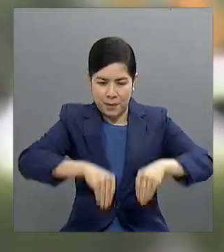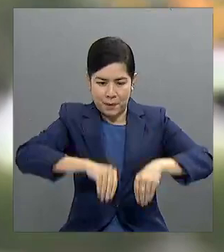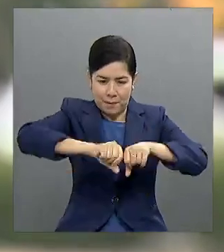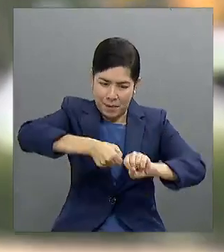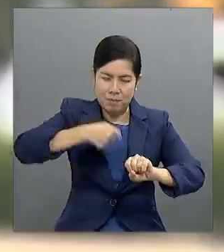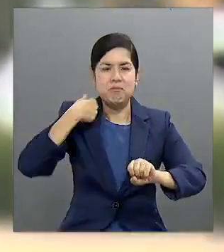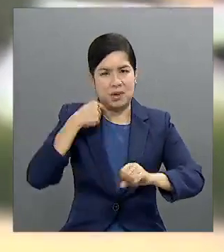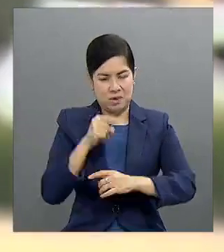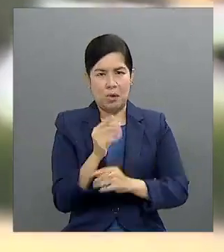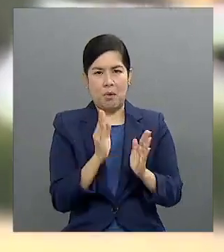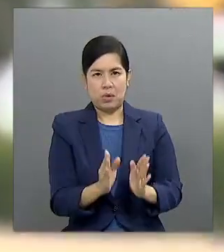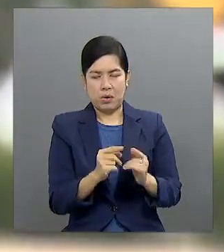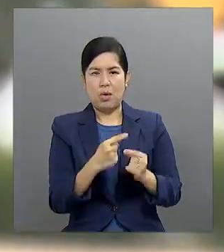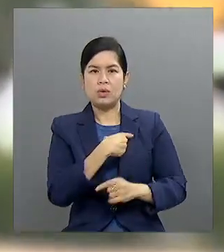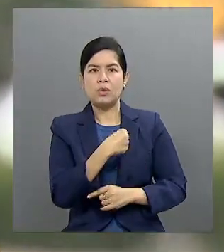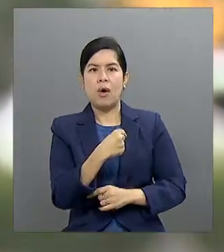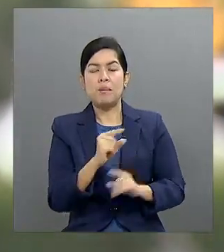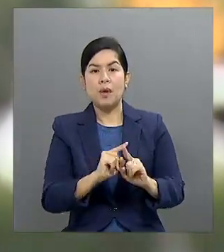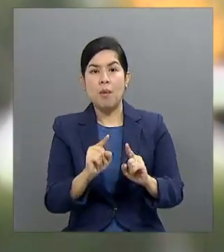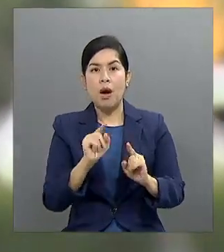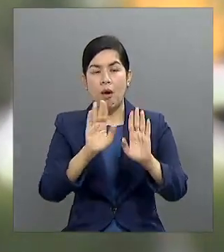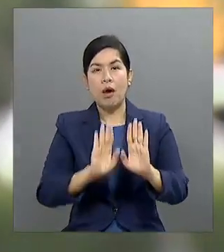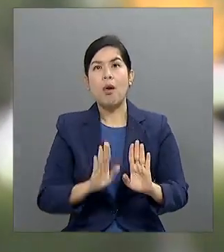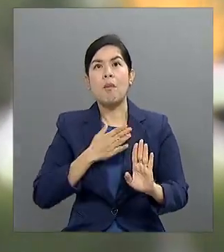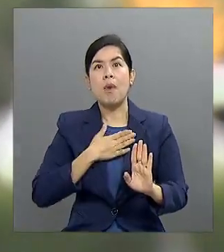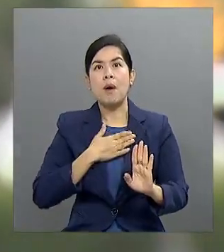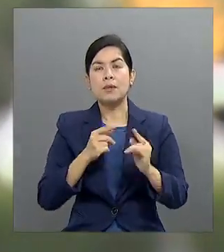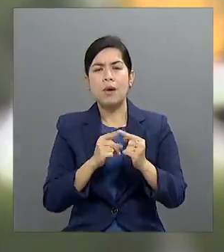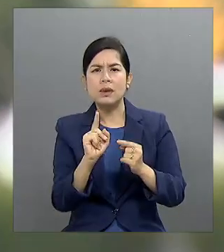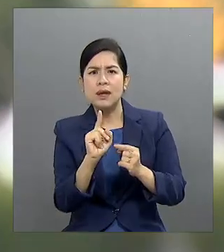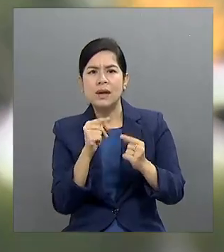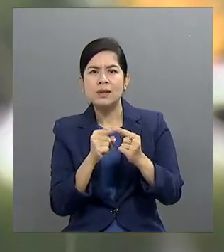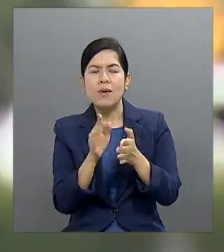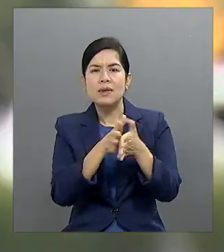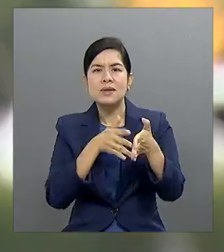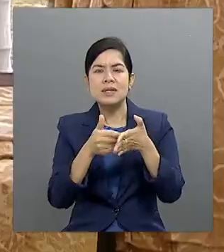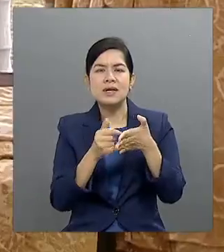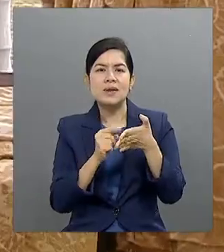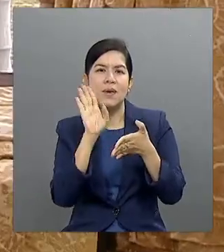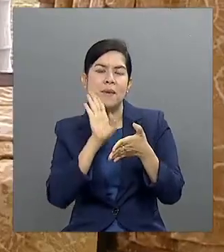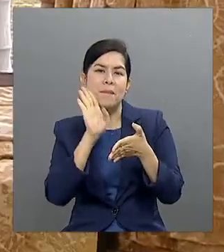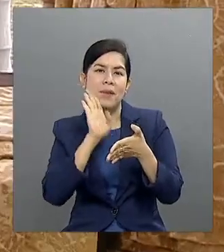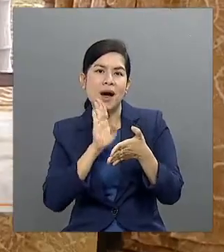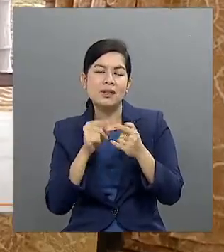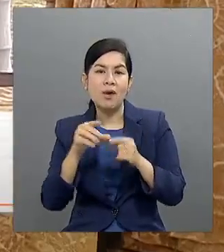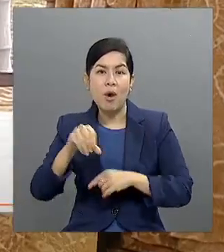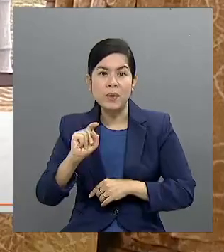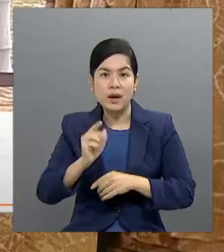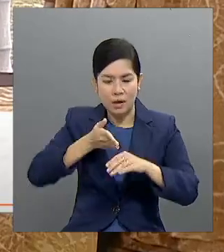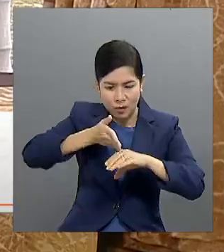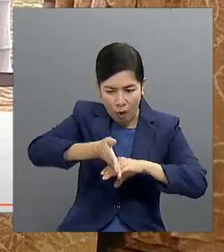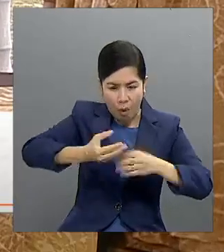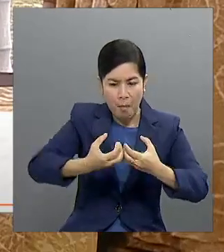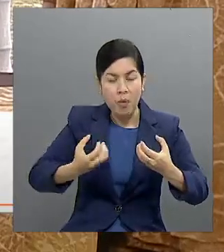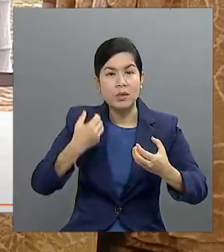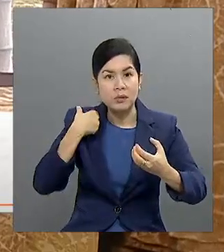ก็ทันสมัยกว่าอีกเราย้อมกับเปลือกมังคุดค่ะใช้สีจากเปลือกมังคุดใช้ธรรมชาติค่ะด้วยแนวคิดที่ว่าเราอยากลดขยะบ้านเร